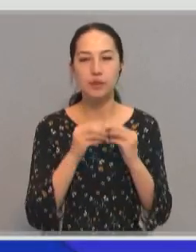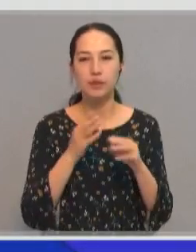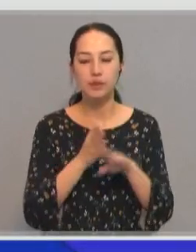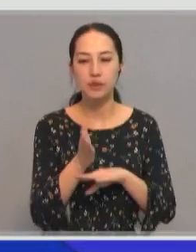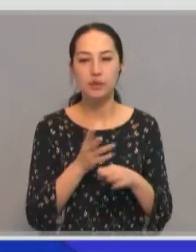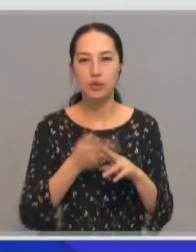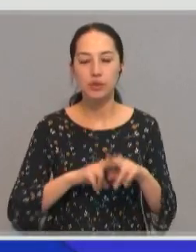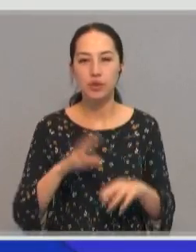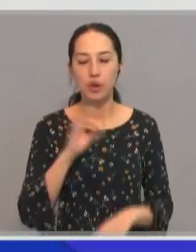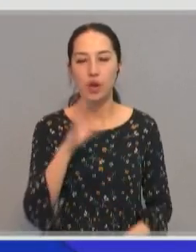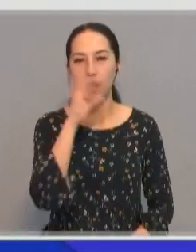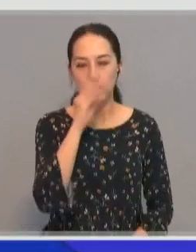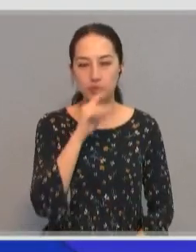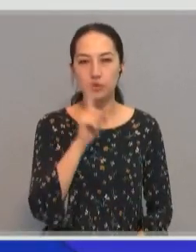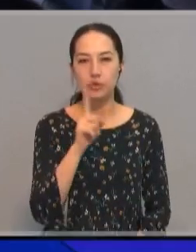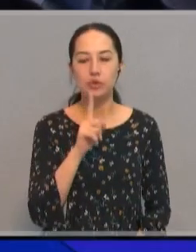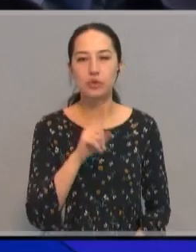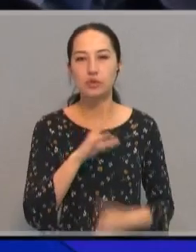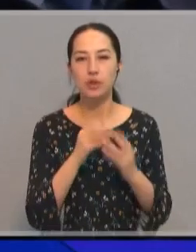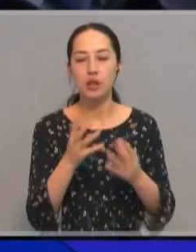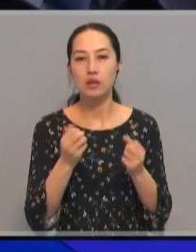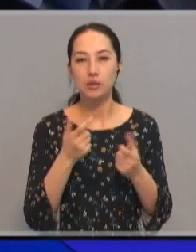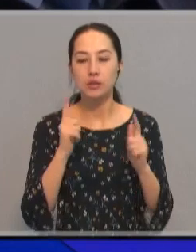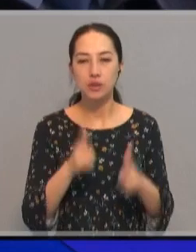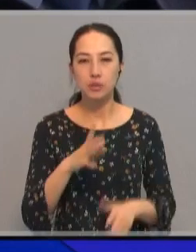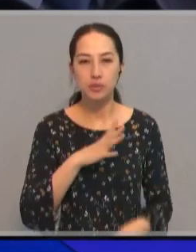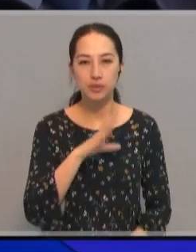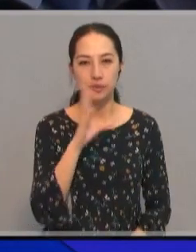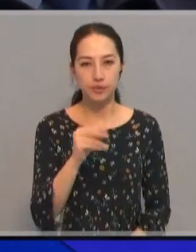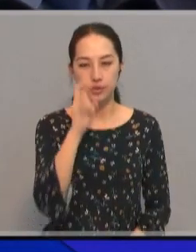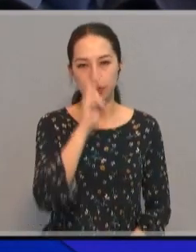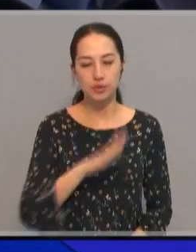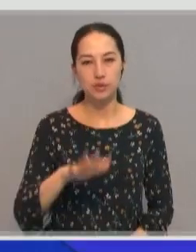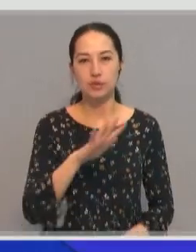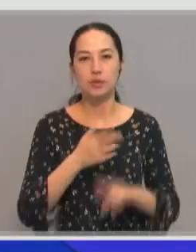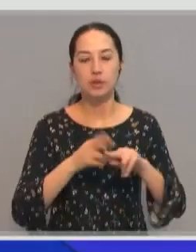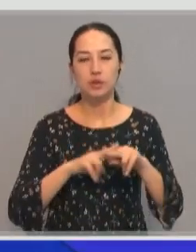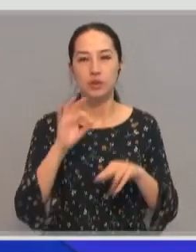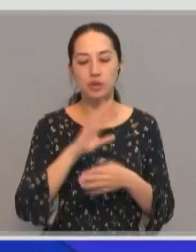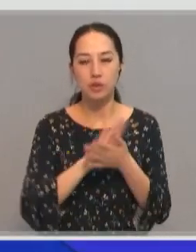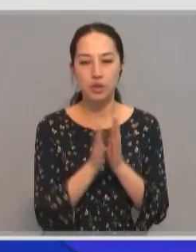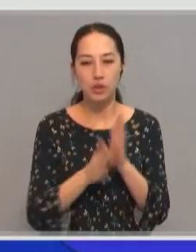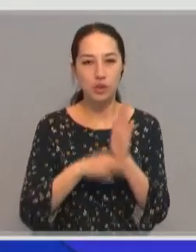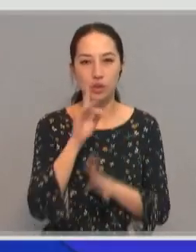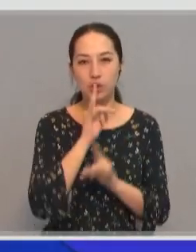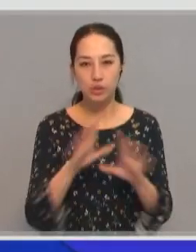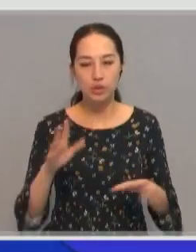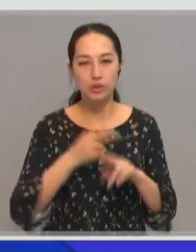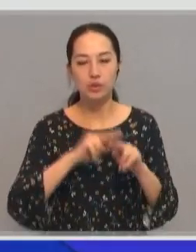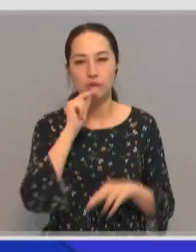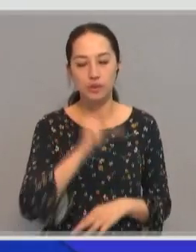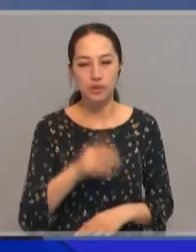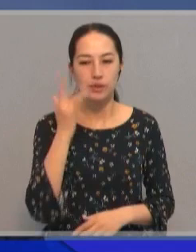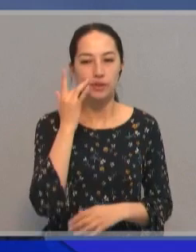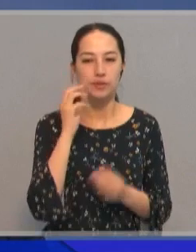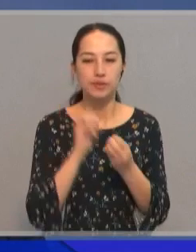оны түзетуге мүмкіндік беру. Егер де қабылданған шаралардың нәтижесінде мемлекеттік қызметтің сапасы жақсармайтын болса, онда кінәлілер